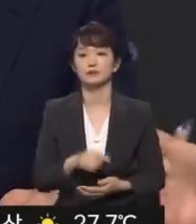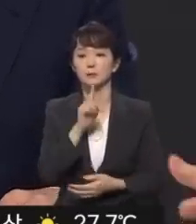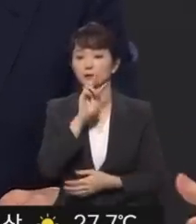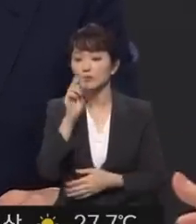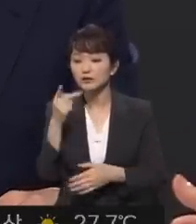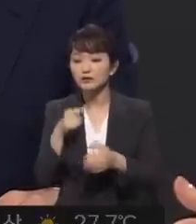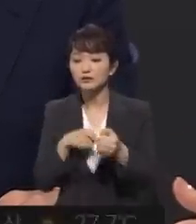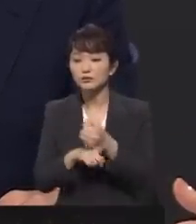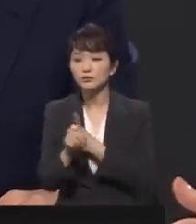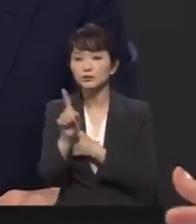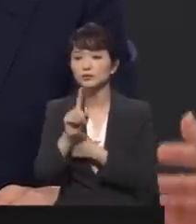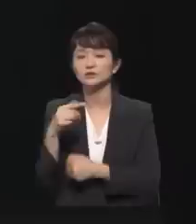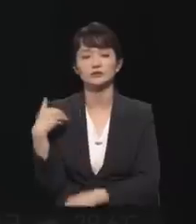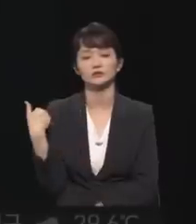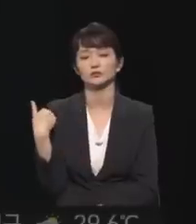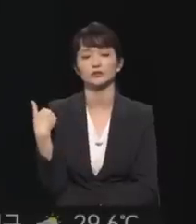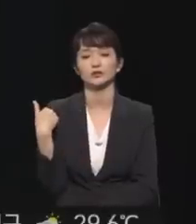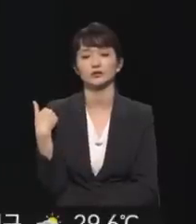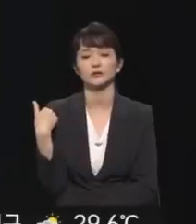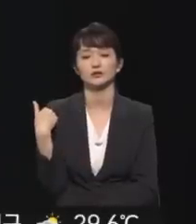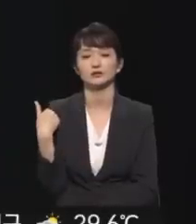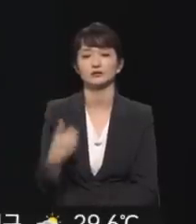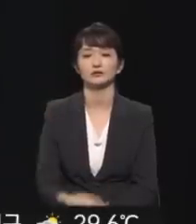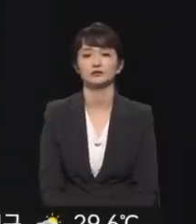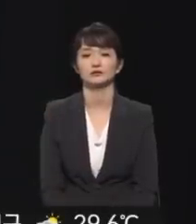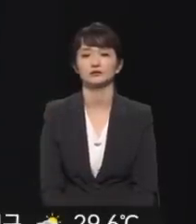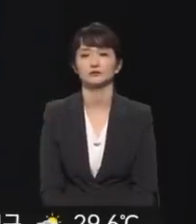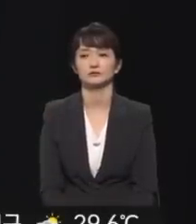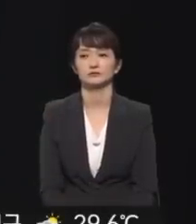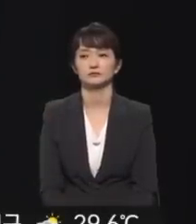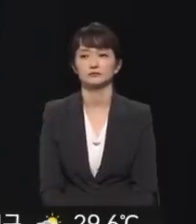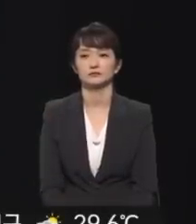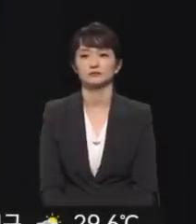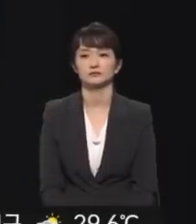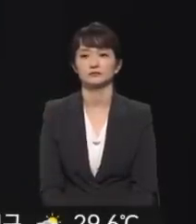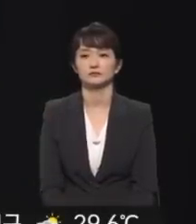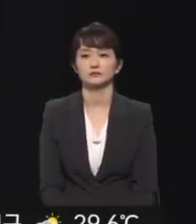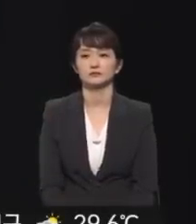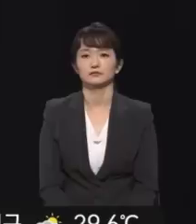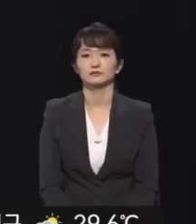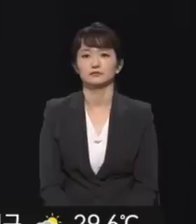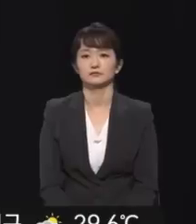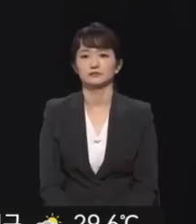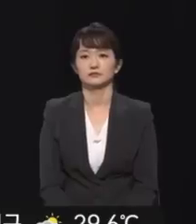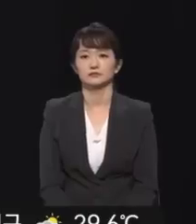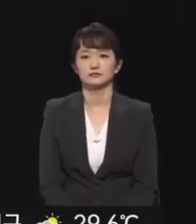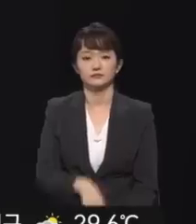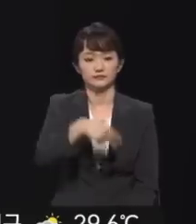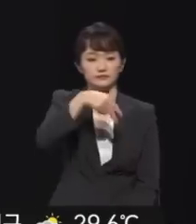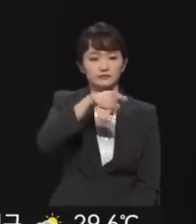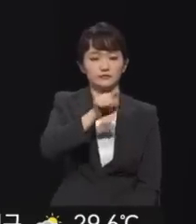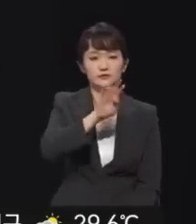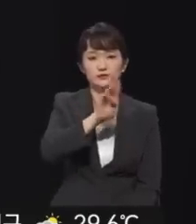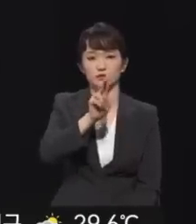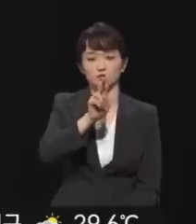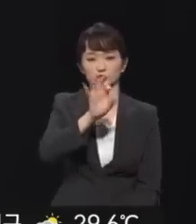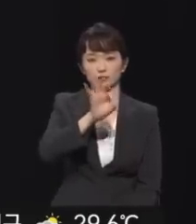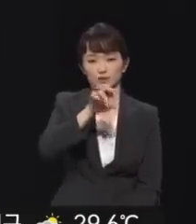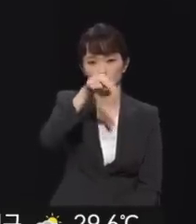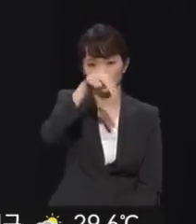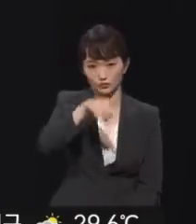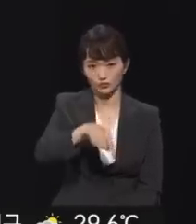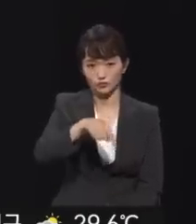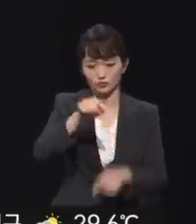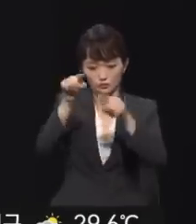어떻게 그렇게 변경 이 됐는지는 또 우리가 또 연구해 봐야 될 재목 이라고 생각을 하고요 그래서 그 시점에서 병수 정 의장이 위원장